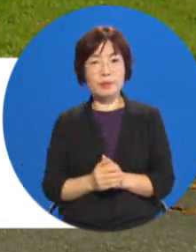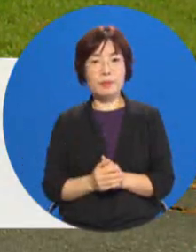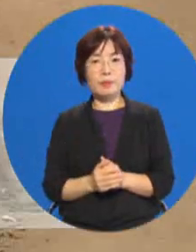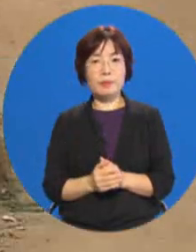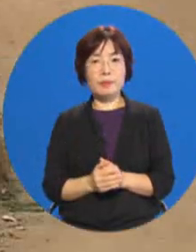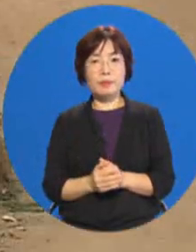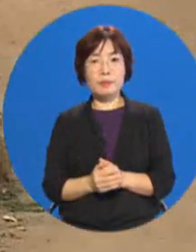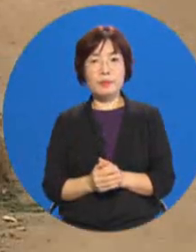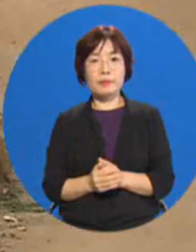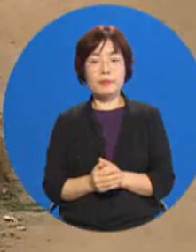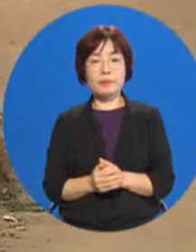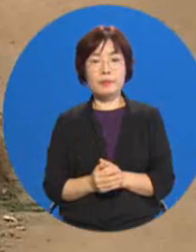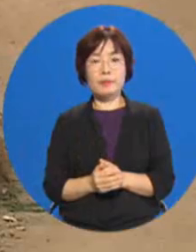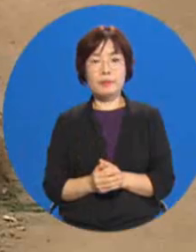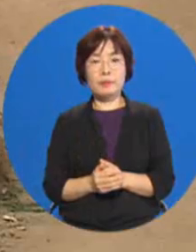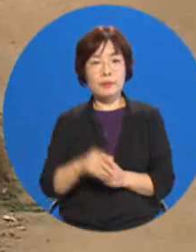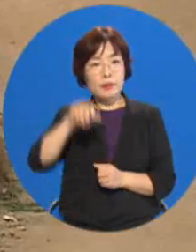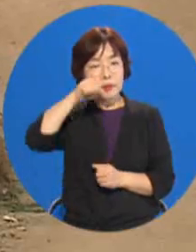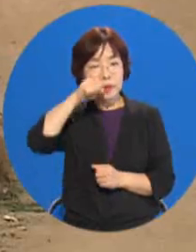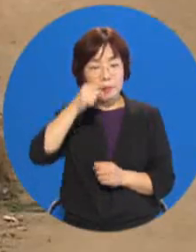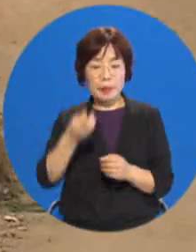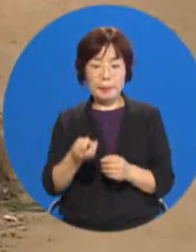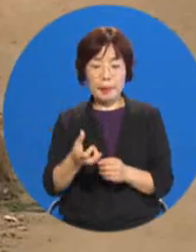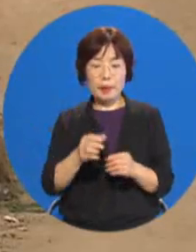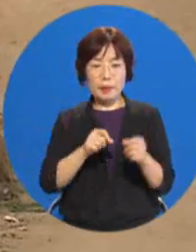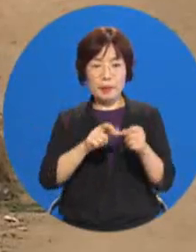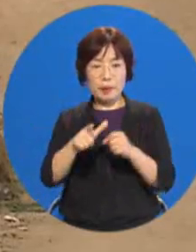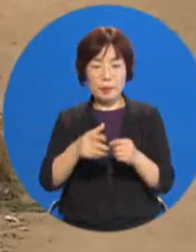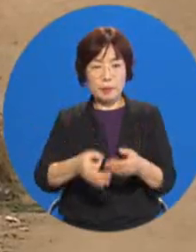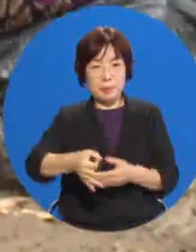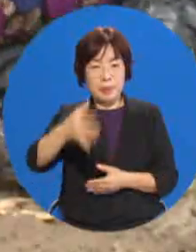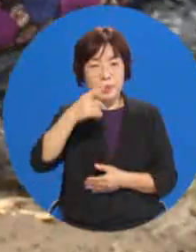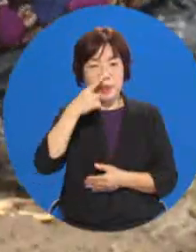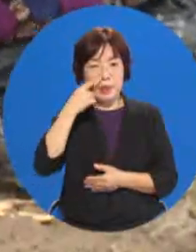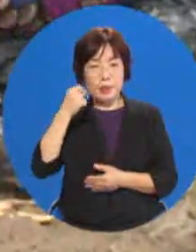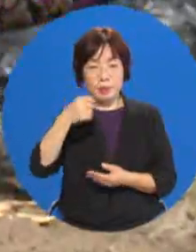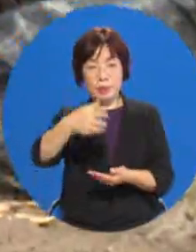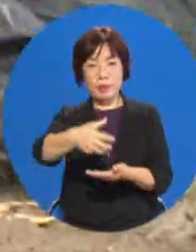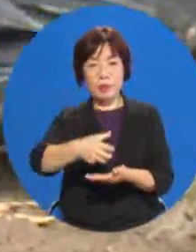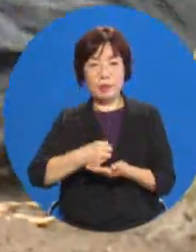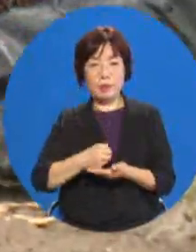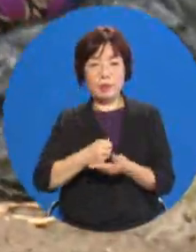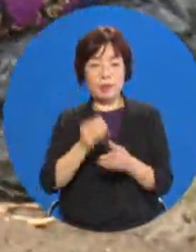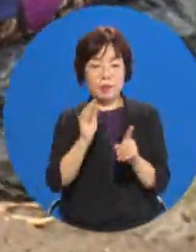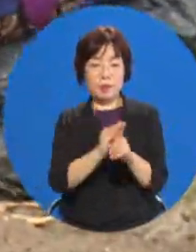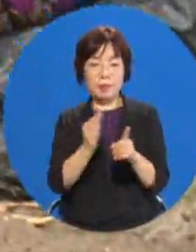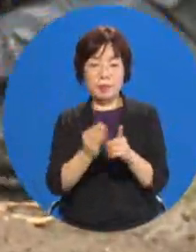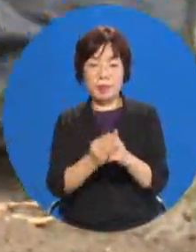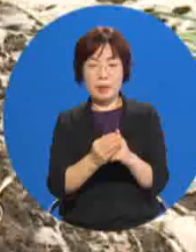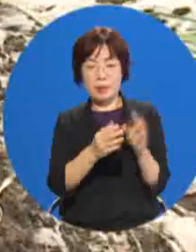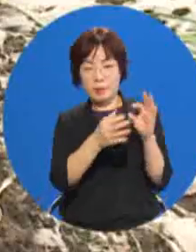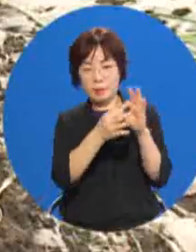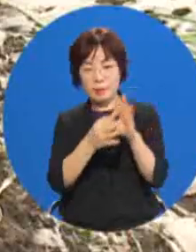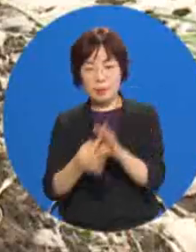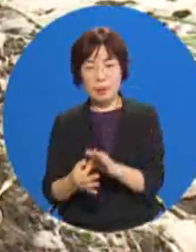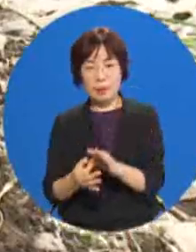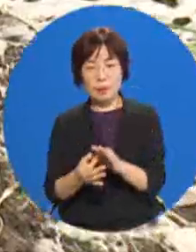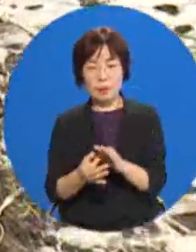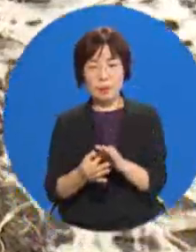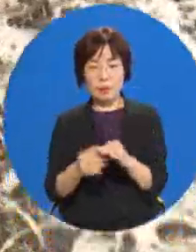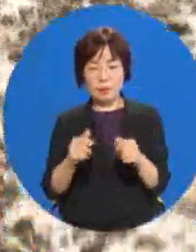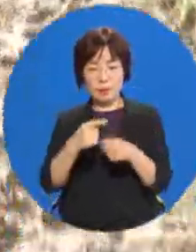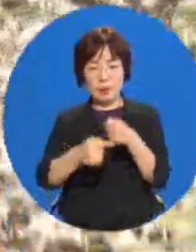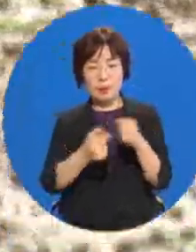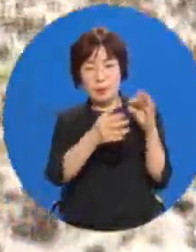있습니다. 양파 종자는 대부분 값비싼 일본산에 의존하고 마늘은 해가 거듭할수록 연작 피해가